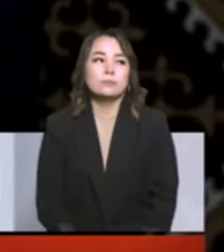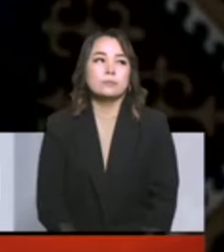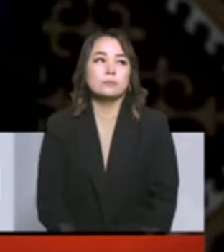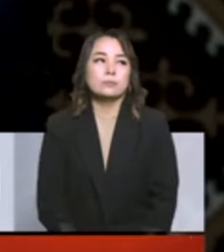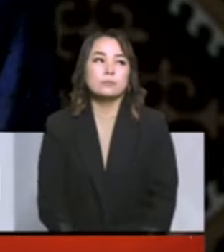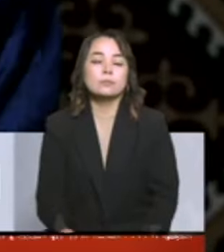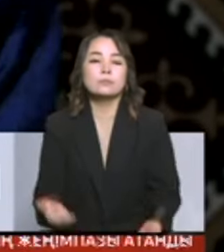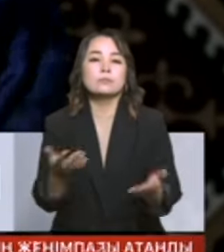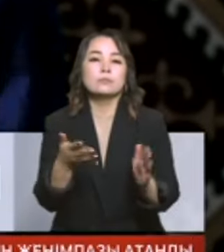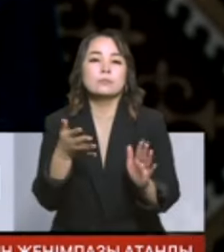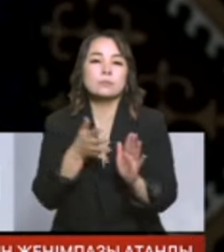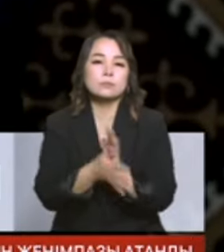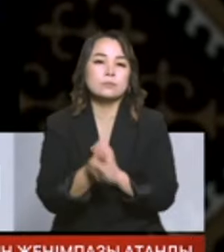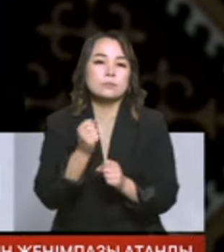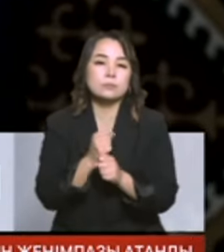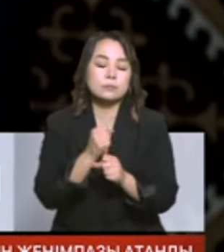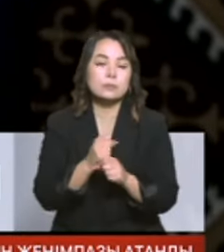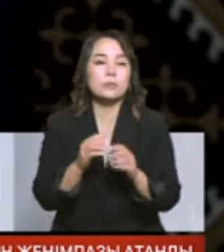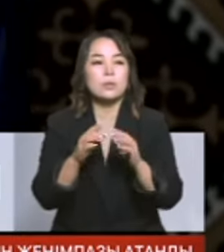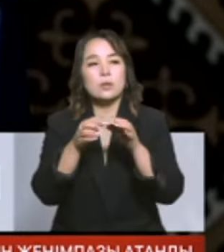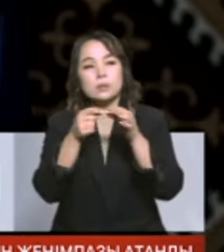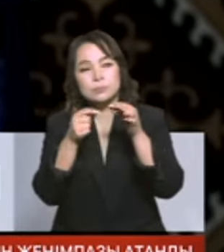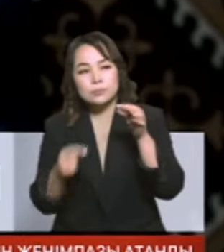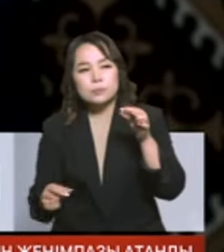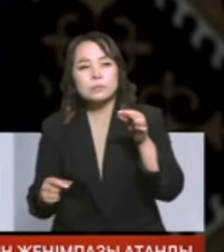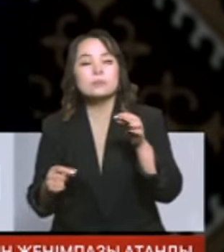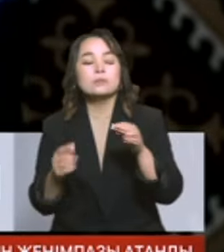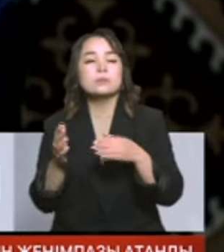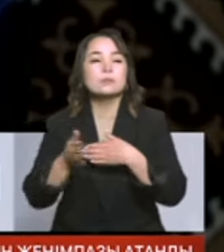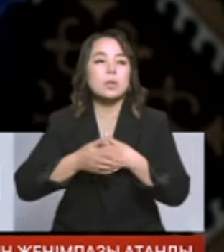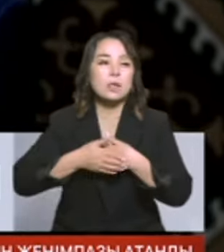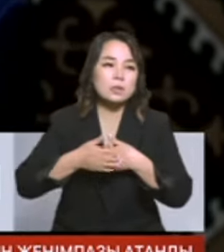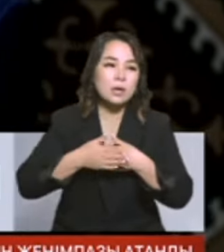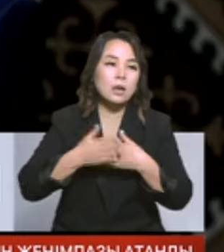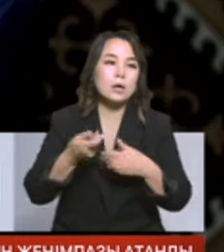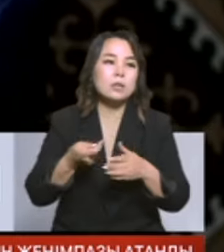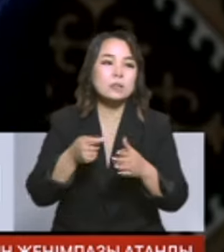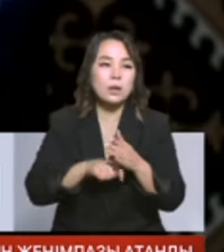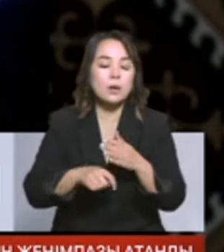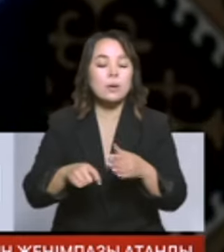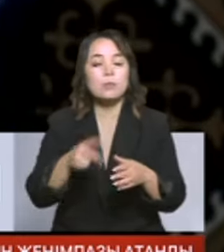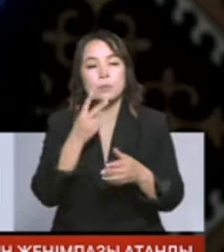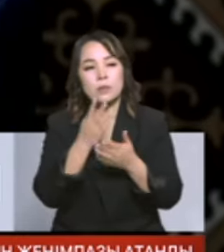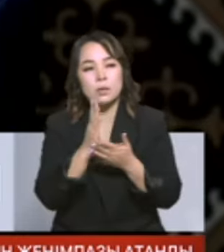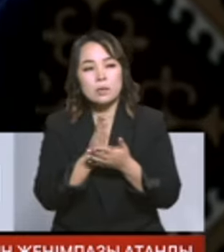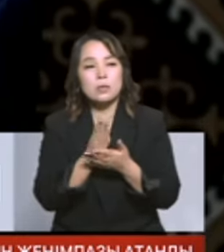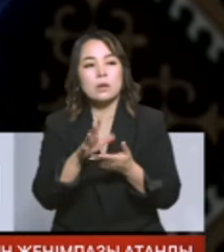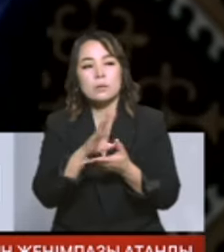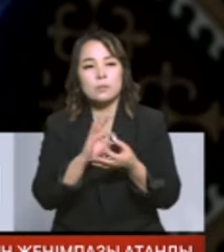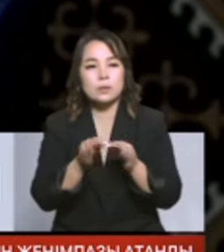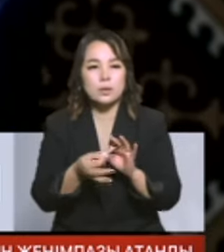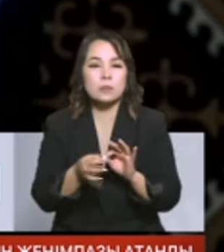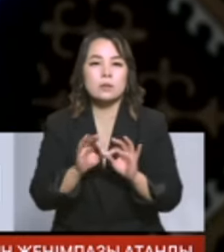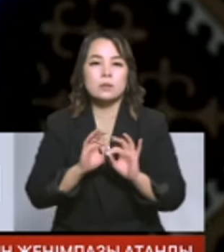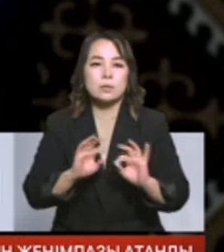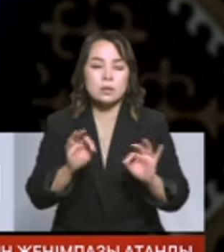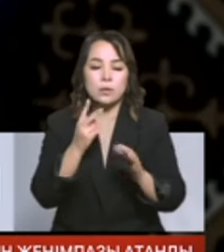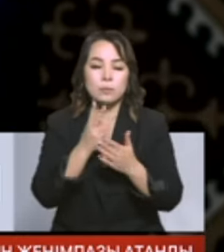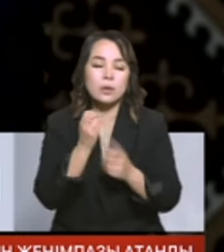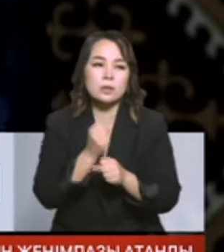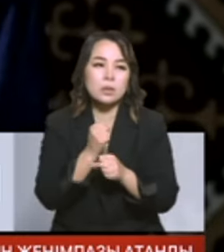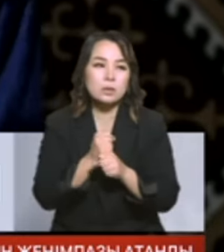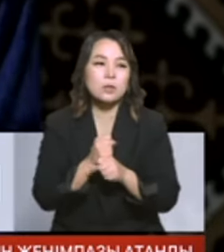Уық қалай шаншылады, терегі қалай керіледі, есікті қалай таңып байлаймыз, үздікті, жабдықты, туырлықты